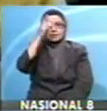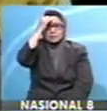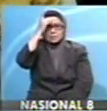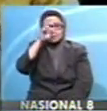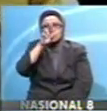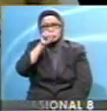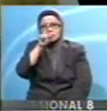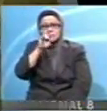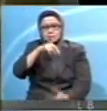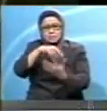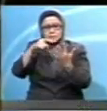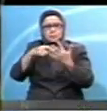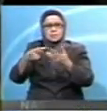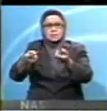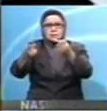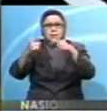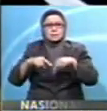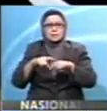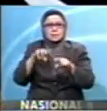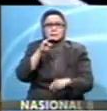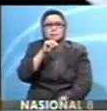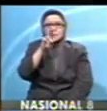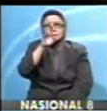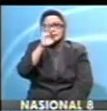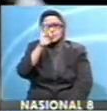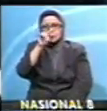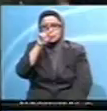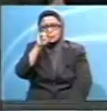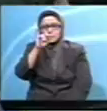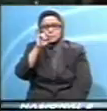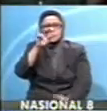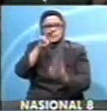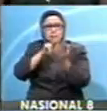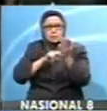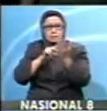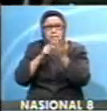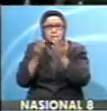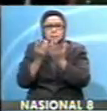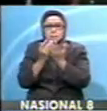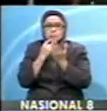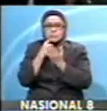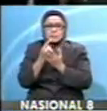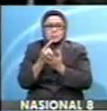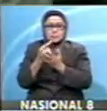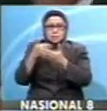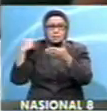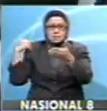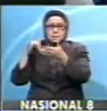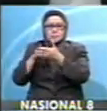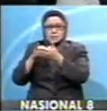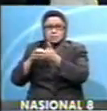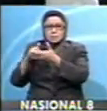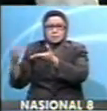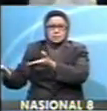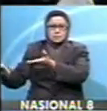yang hadir Talkin dibacakan Mufti Terengganu Dr Zulkifli muda sebelum itu jenazah almarhum tiba dari Kuala Lumpur